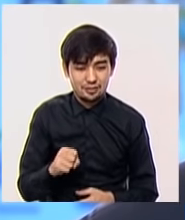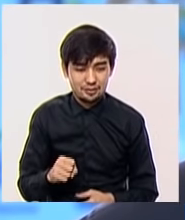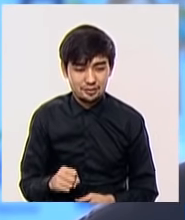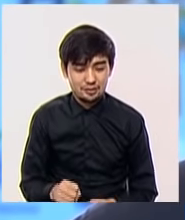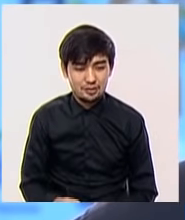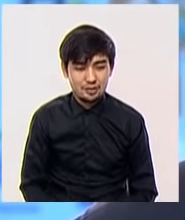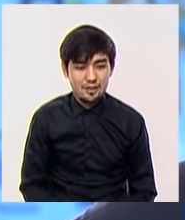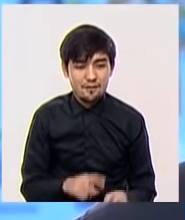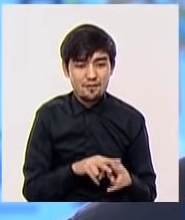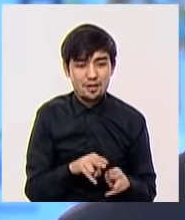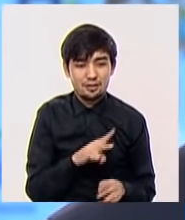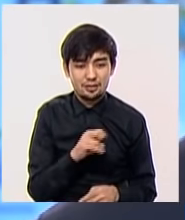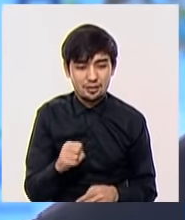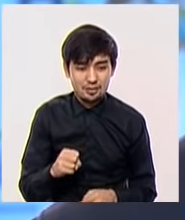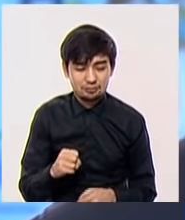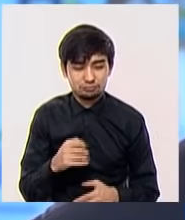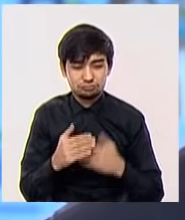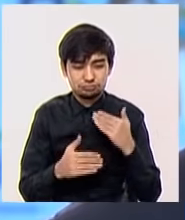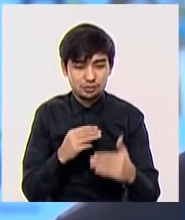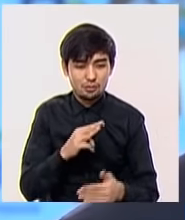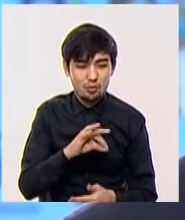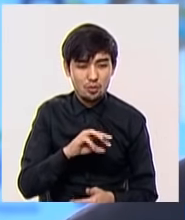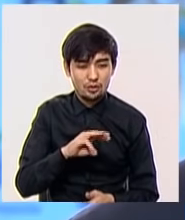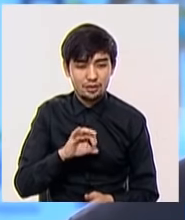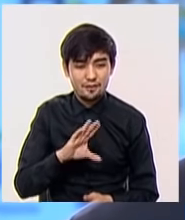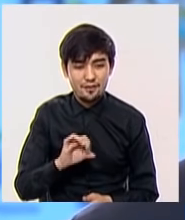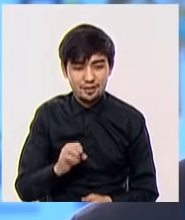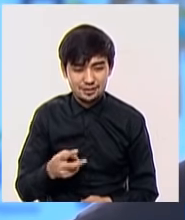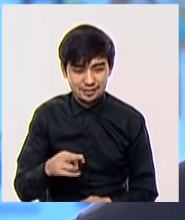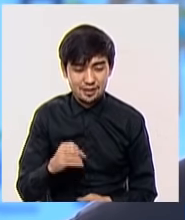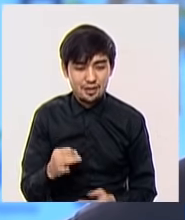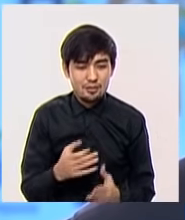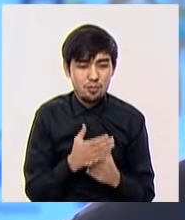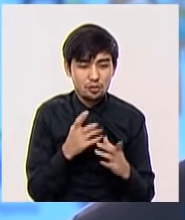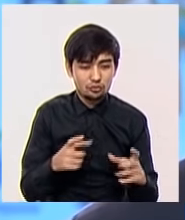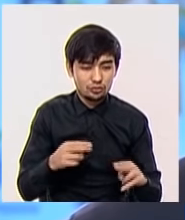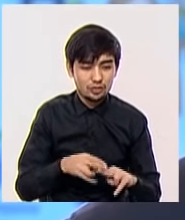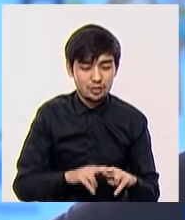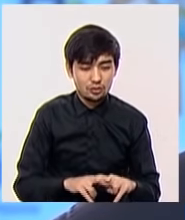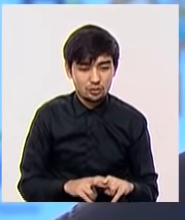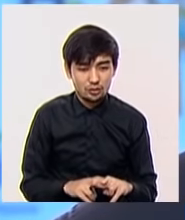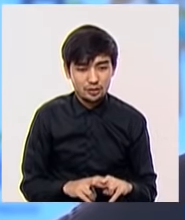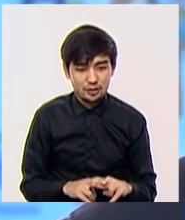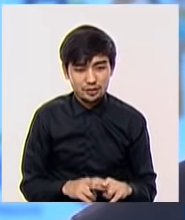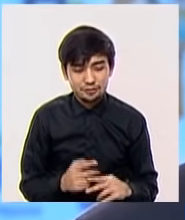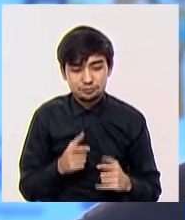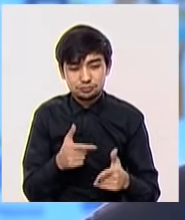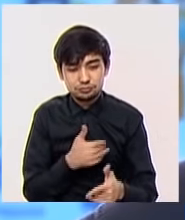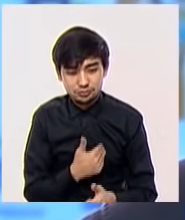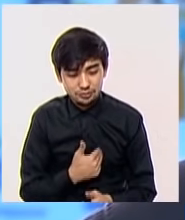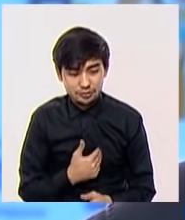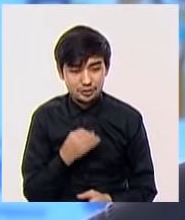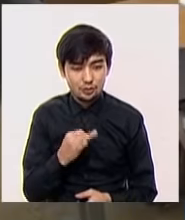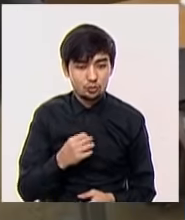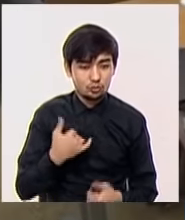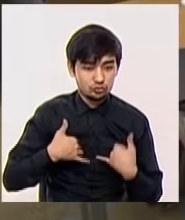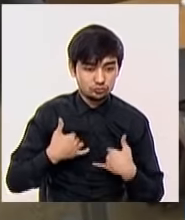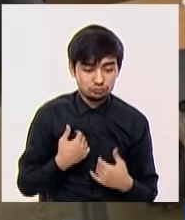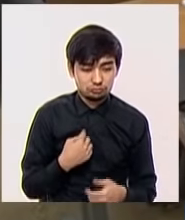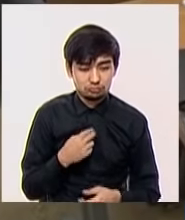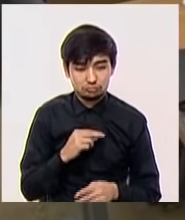влияет на мотивацию больше уже людей которые значит претендуют и хотят быть учителями